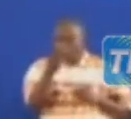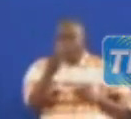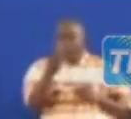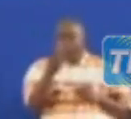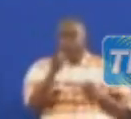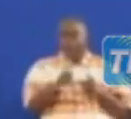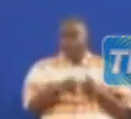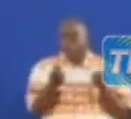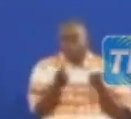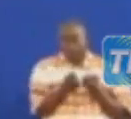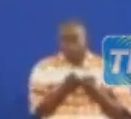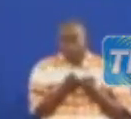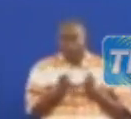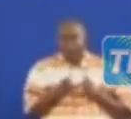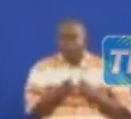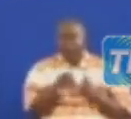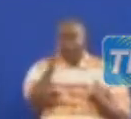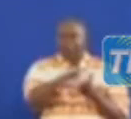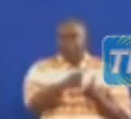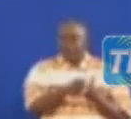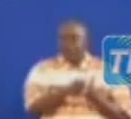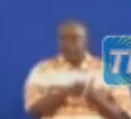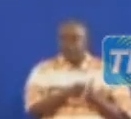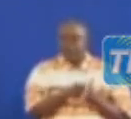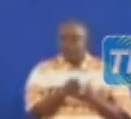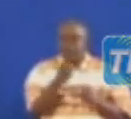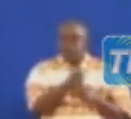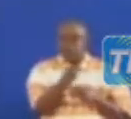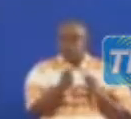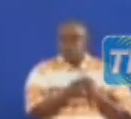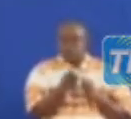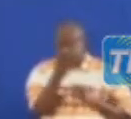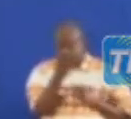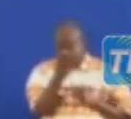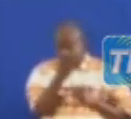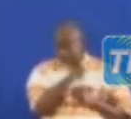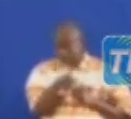163.83, matengenezo ya barabara za lami zenye urefu wa kilomita